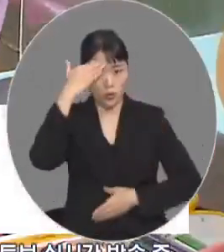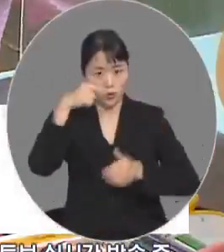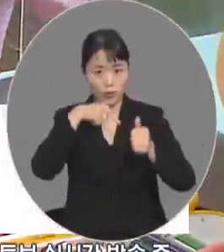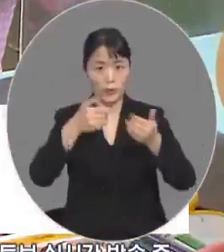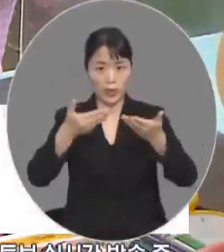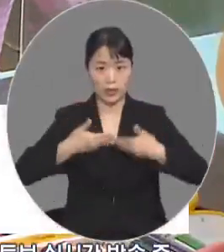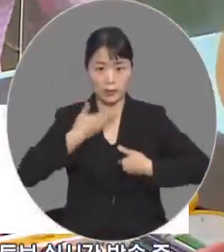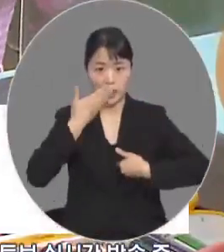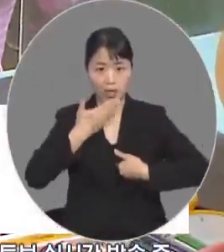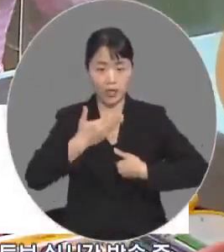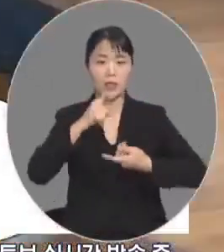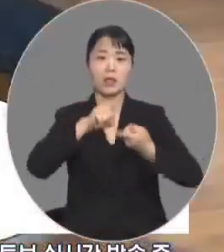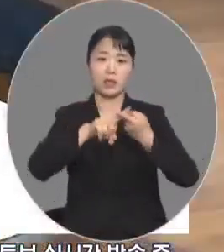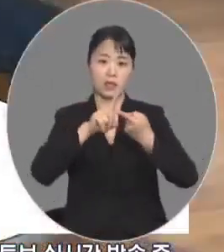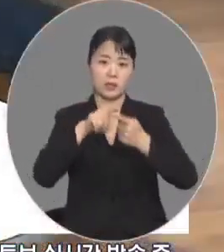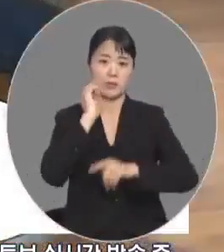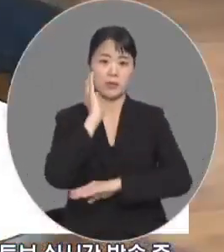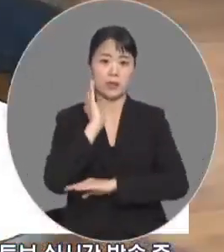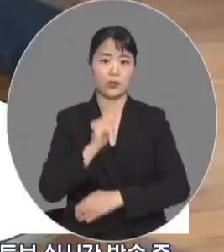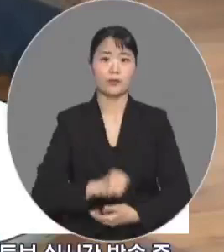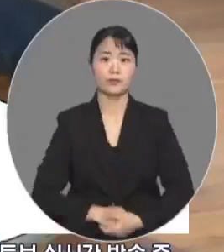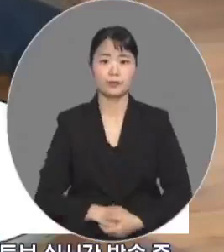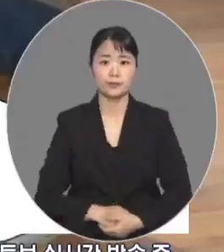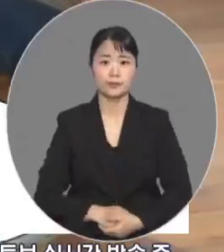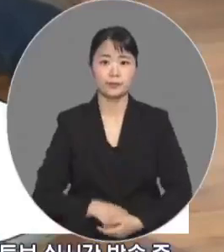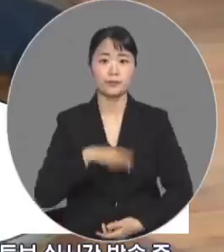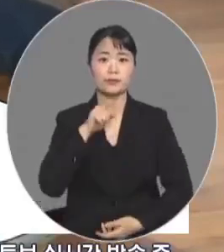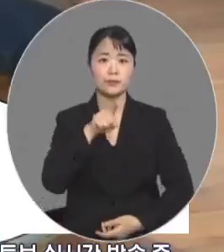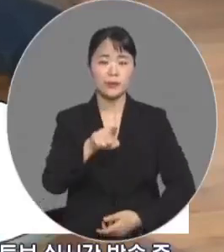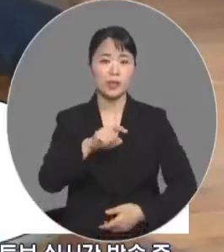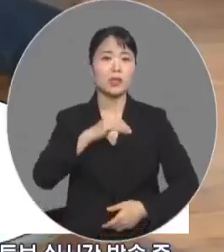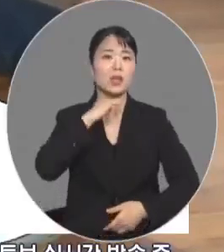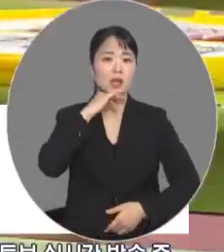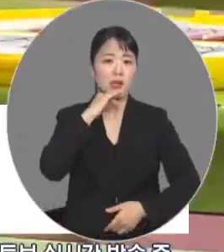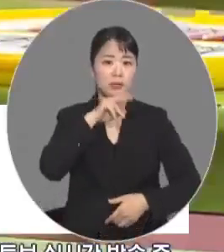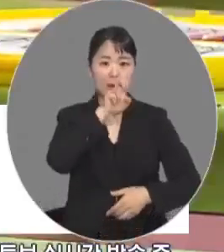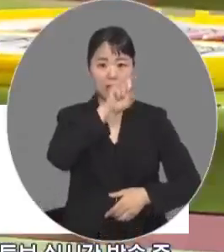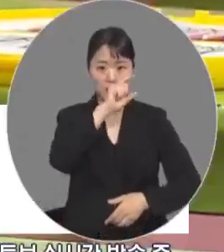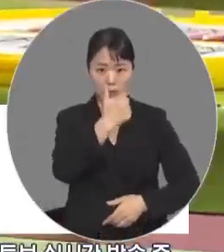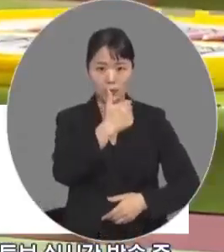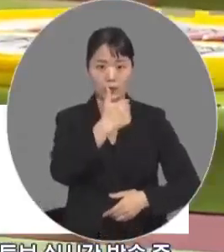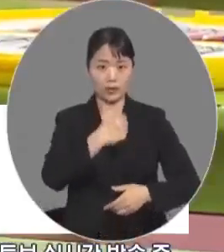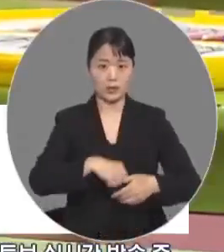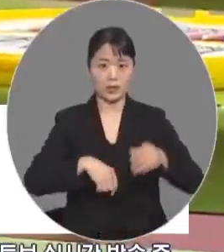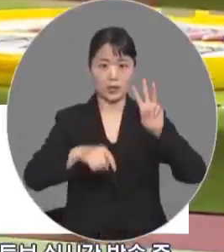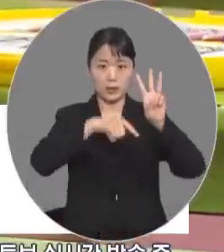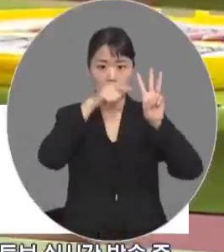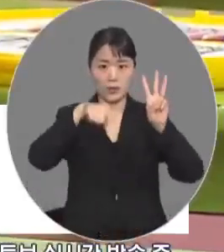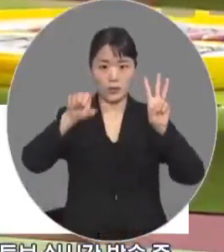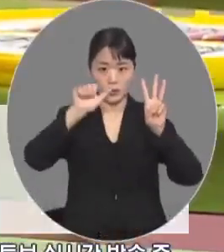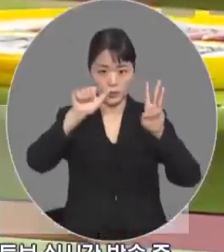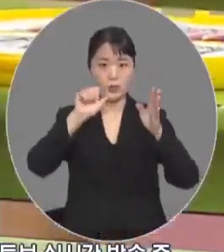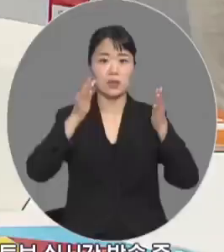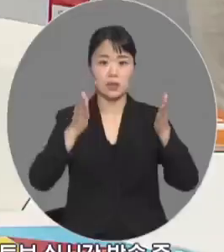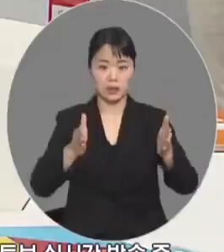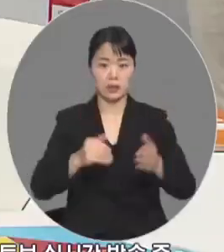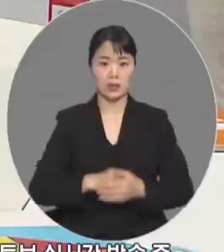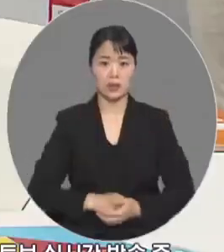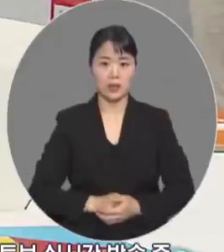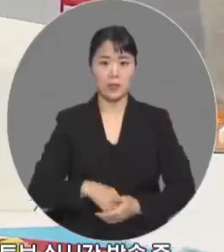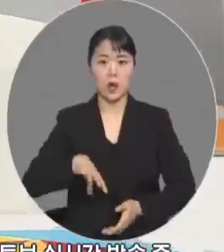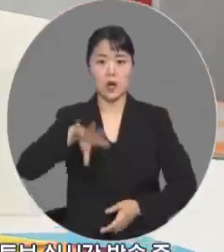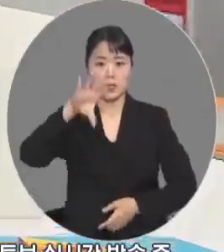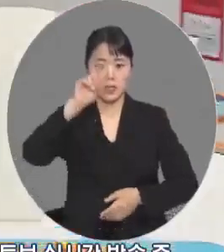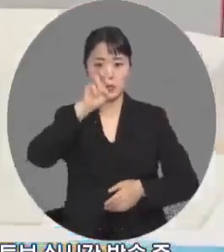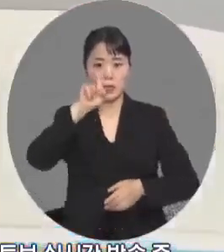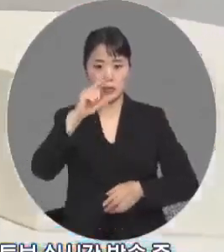5세까지 곧바로 전체 시행은 무리라고 보고 만 5세만 우선 시행을 목표로 30억 원 정도를 편성할 계획입니다.